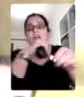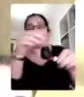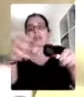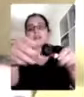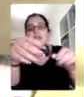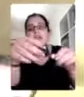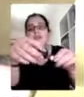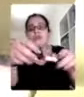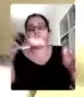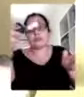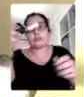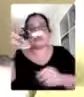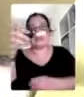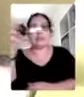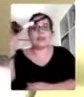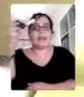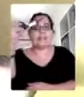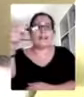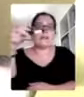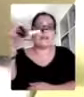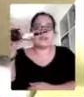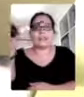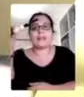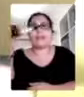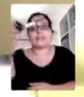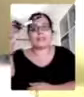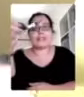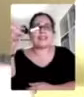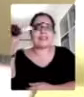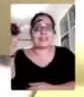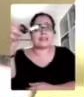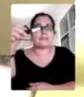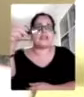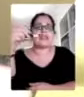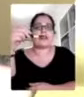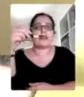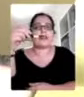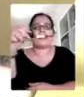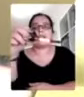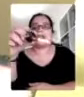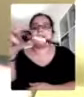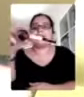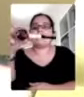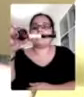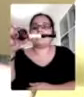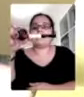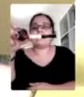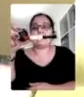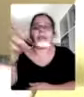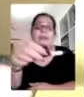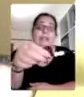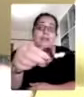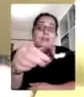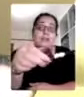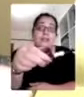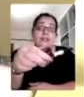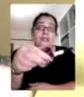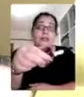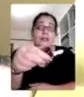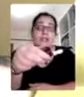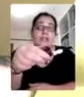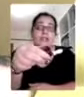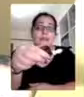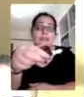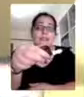daha homojen bir görüntü oluyor. Öyle devam ediyoruz. Yani benim kişisel takıntılarım, bir şey yok. Bir de belli bir noktadan